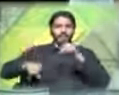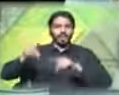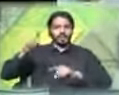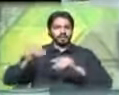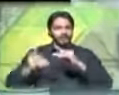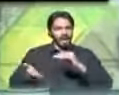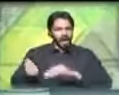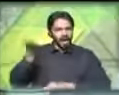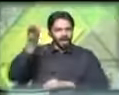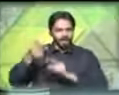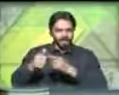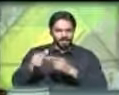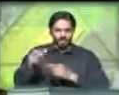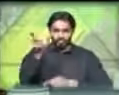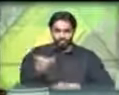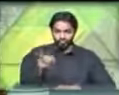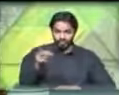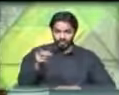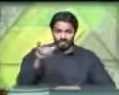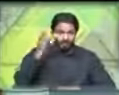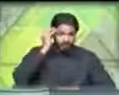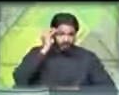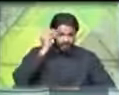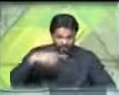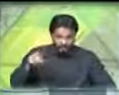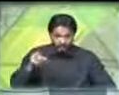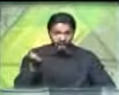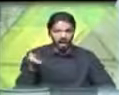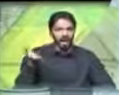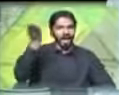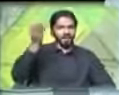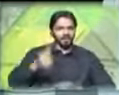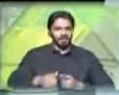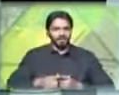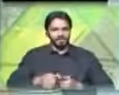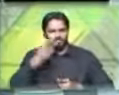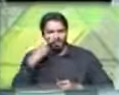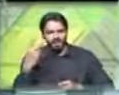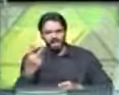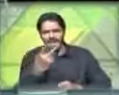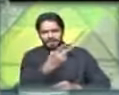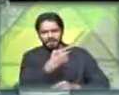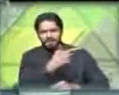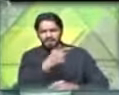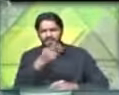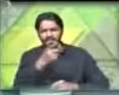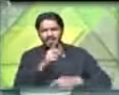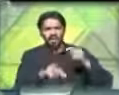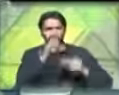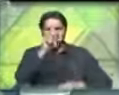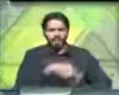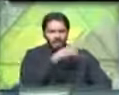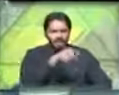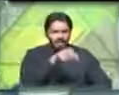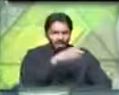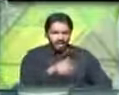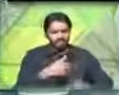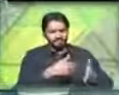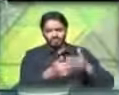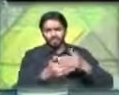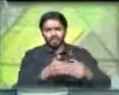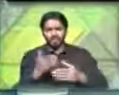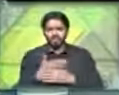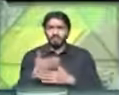لا يبالي بمن عبث. تمام. ولا يلتفت إلى من لام، قد سلم زمامه